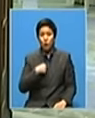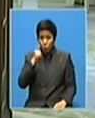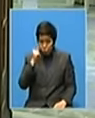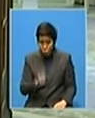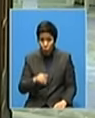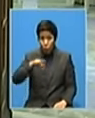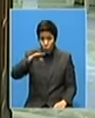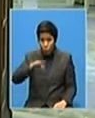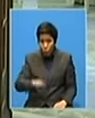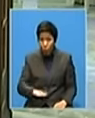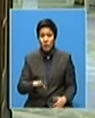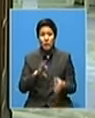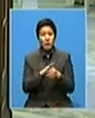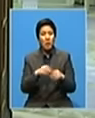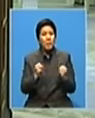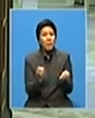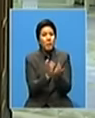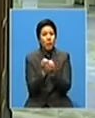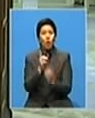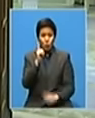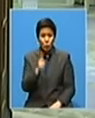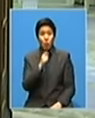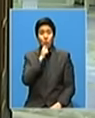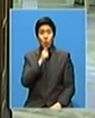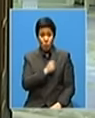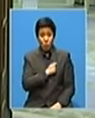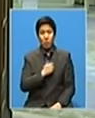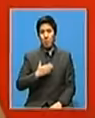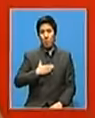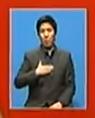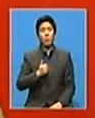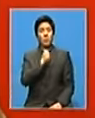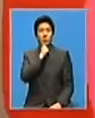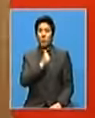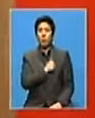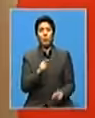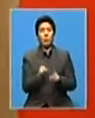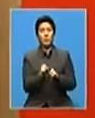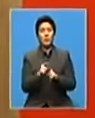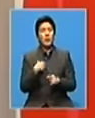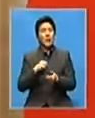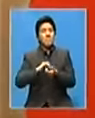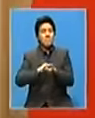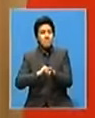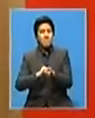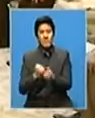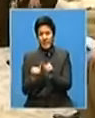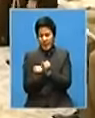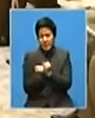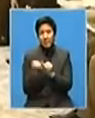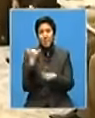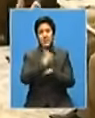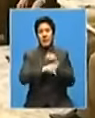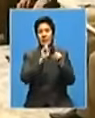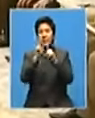ดความกดดันในเรื่องนี้ให้ได้นะครับก็ใจเย็นอดทนกันผมก็พยายามอย่างเต็มที่นะครับที่จะรักษาความสัมพันธ์ที่แนบแน่นกับทุ